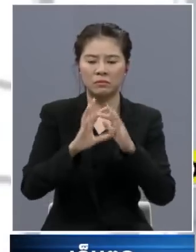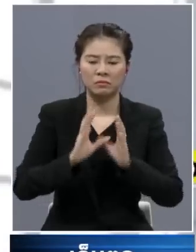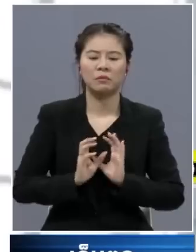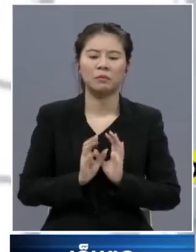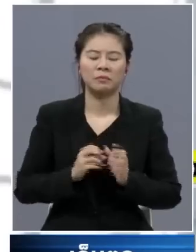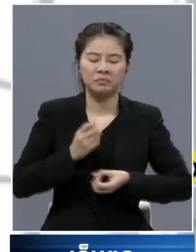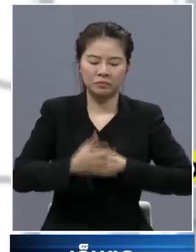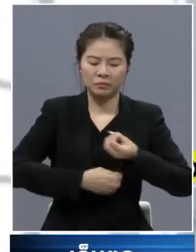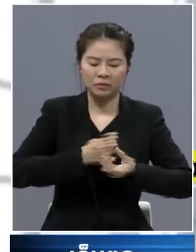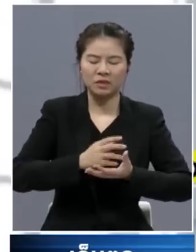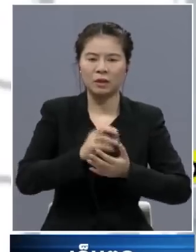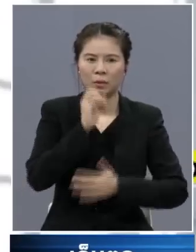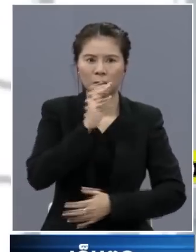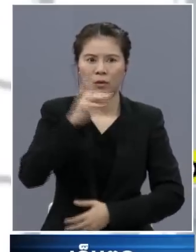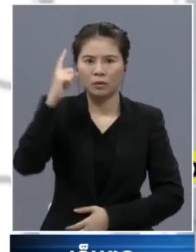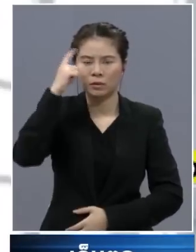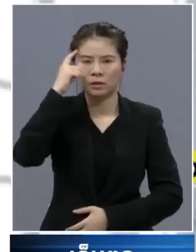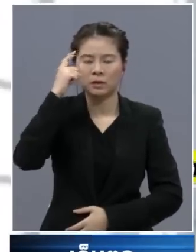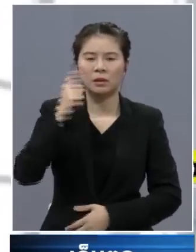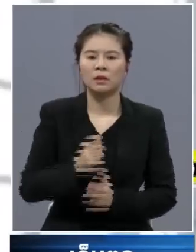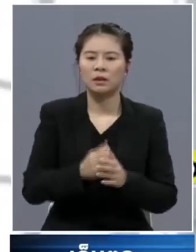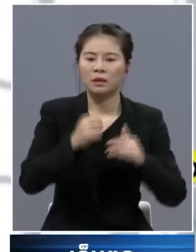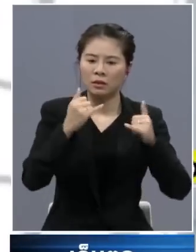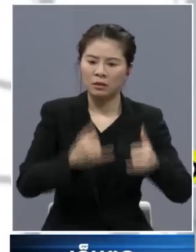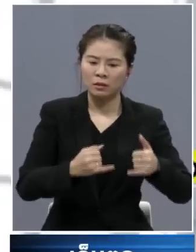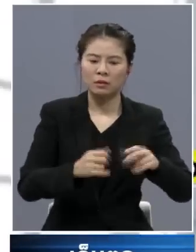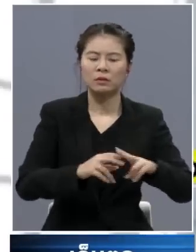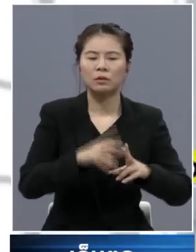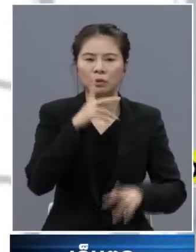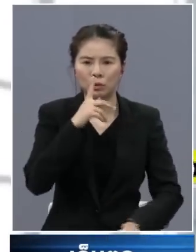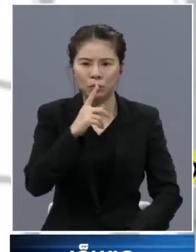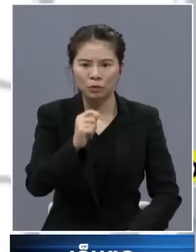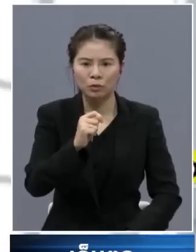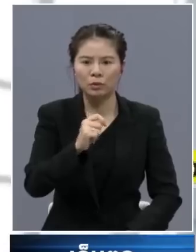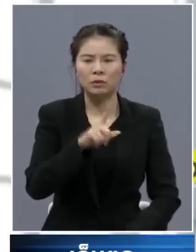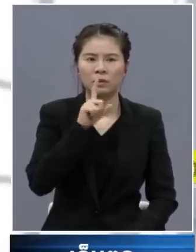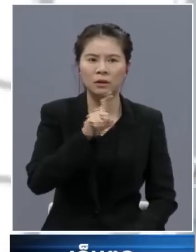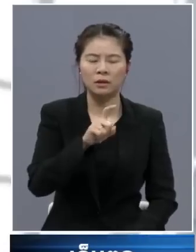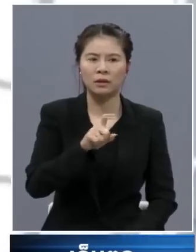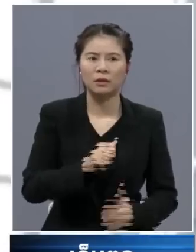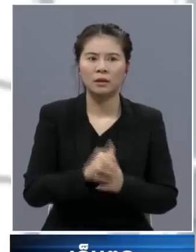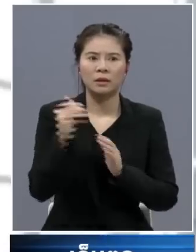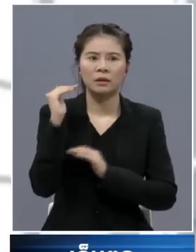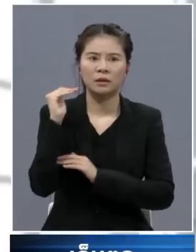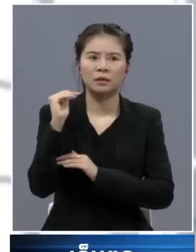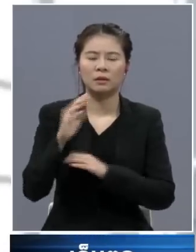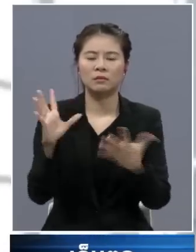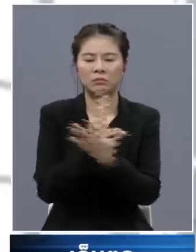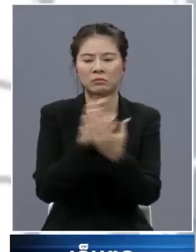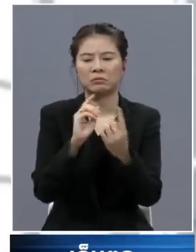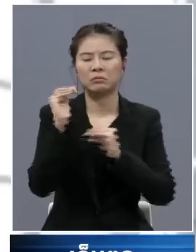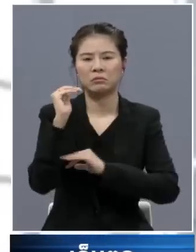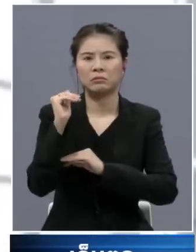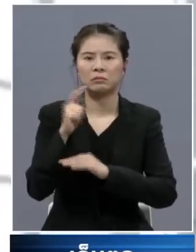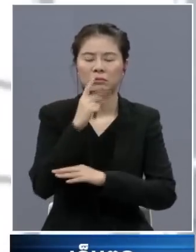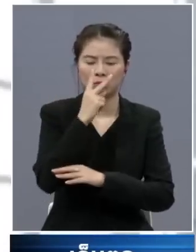ารู้ว่าจริงๆเขาเองควรจะมานั่งเป็นคนตอบคำถามมากกว่าเป็นคนถามแล้วก็ไปกำหนดเกมของสังคมแบบนี้ซึ่งมันอาจ